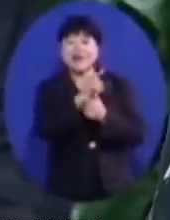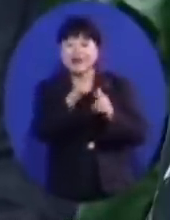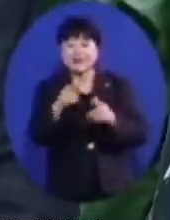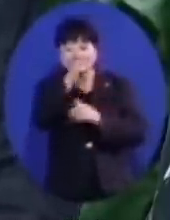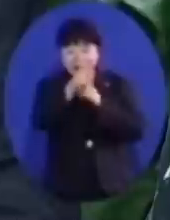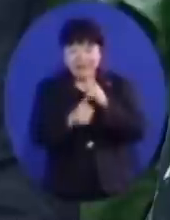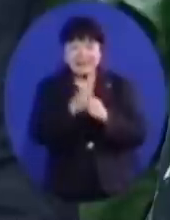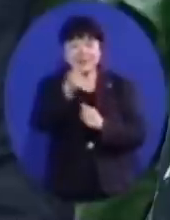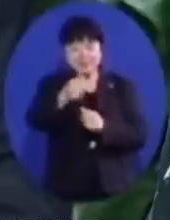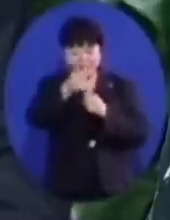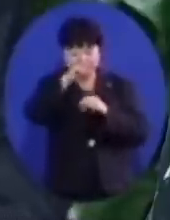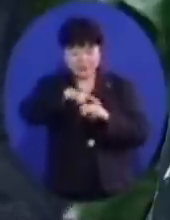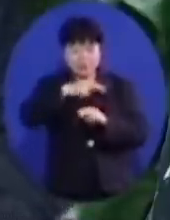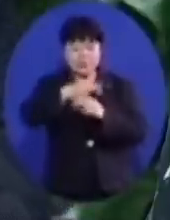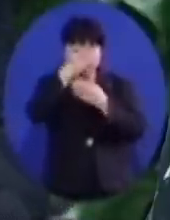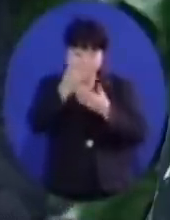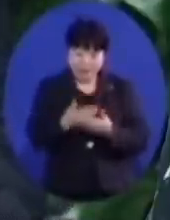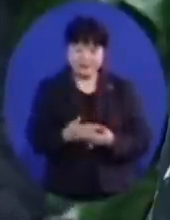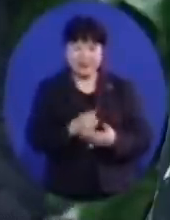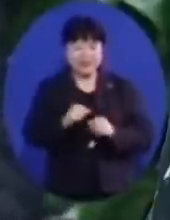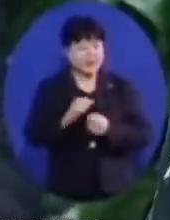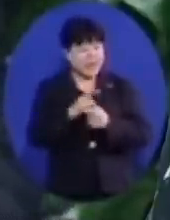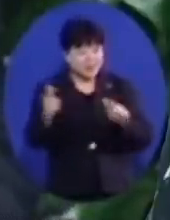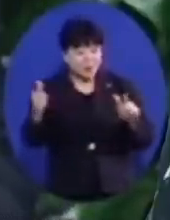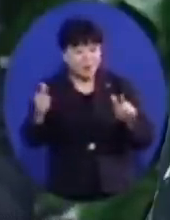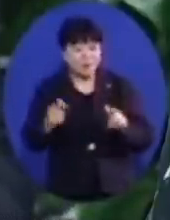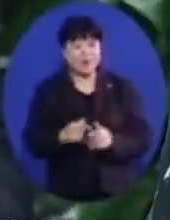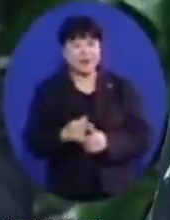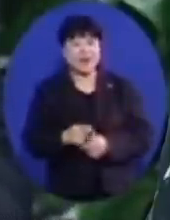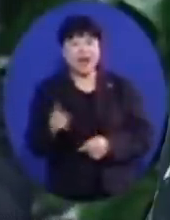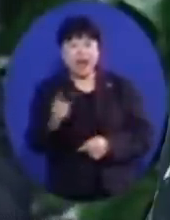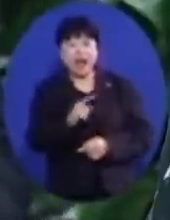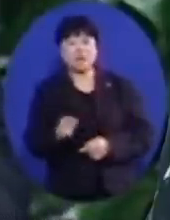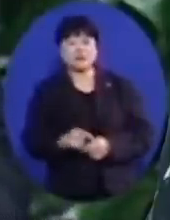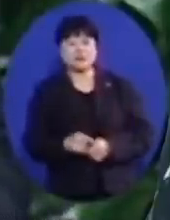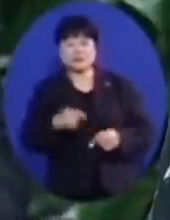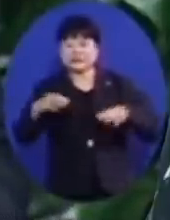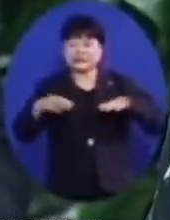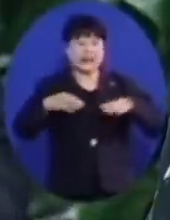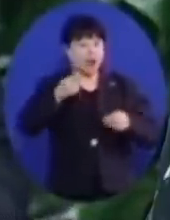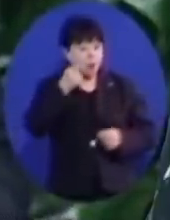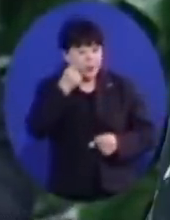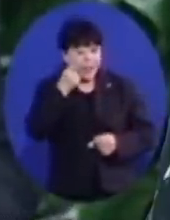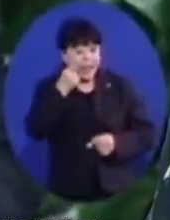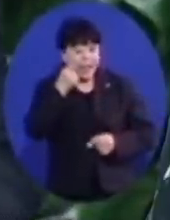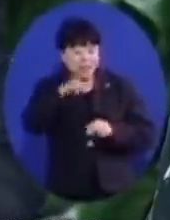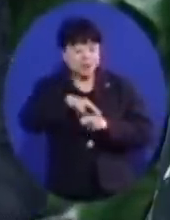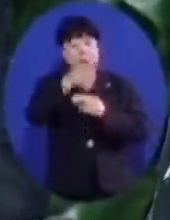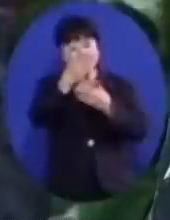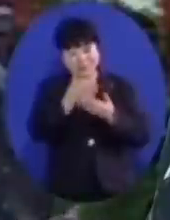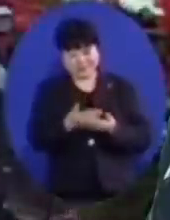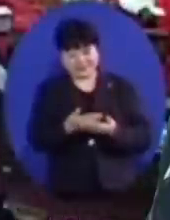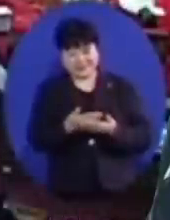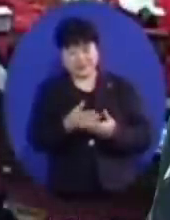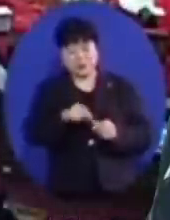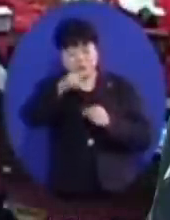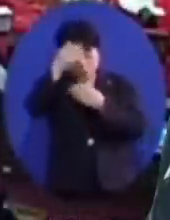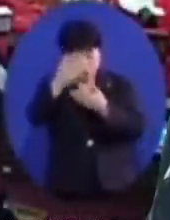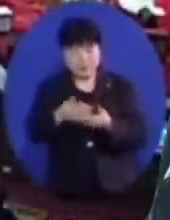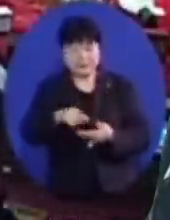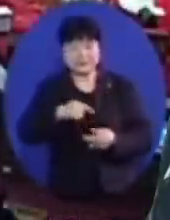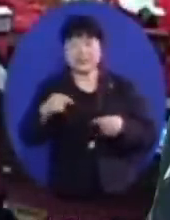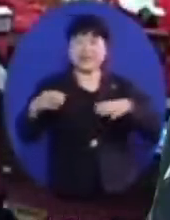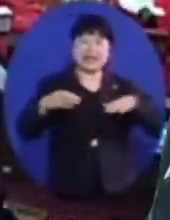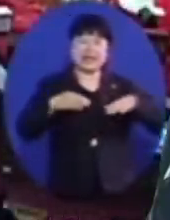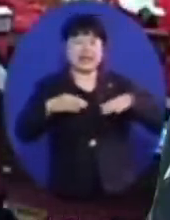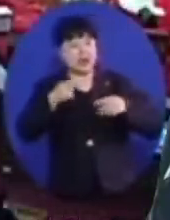아니요 하나님의 선물이라 행위에서 간 것이 아니니 아무도 자랑치 못하게 하려면 구원은 자기가